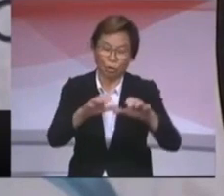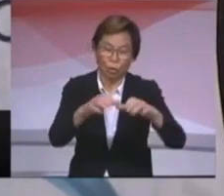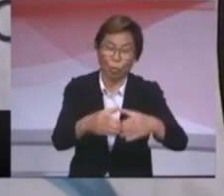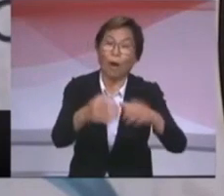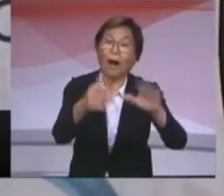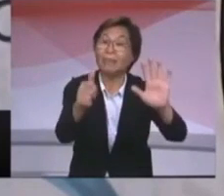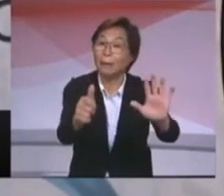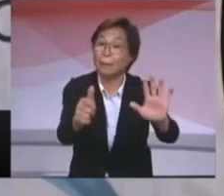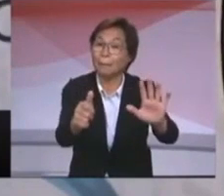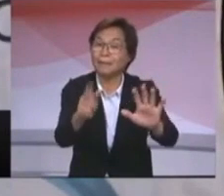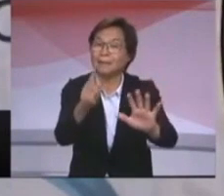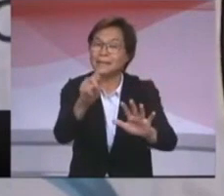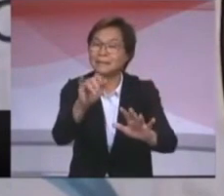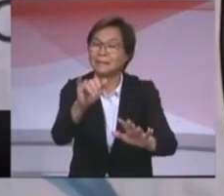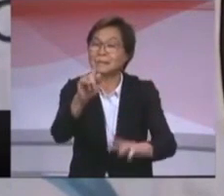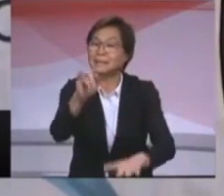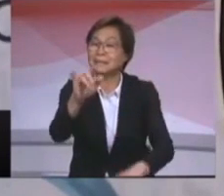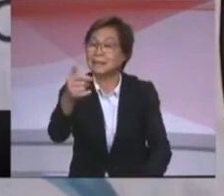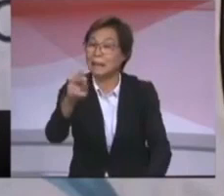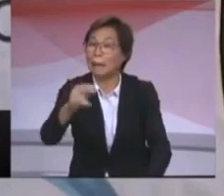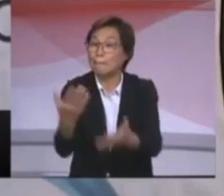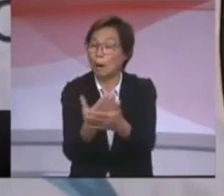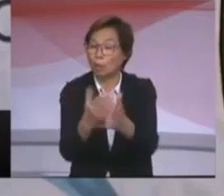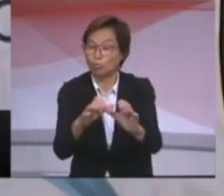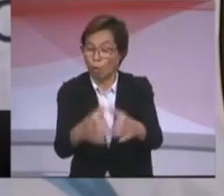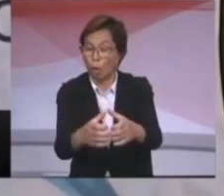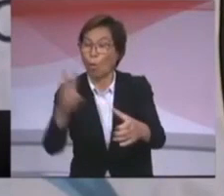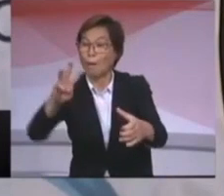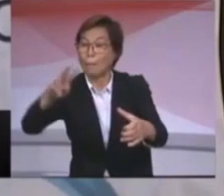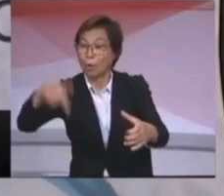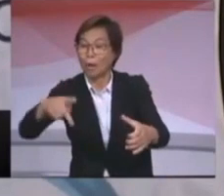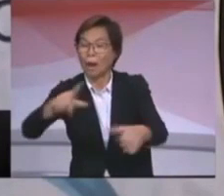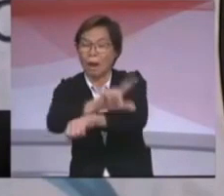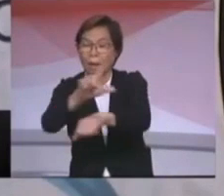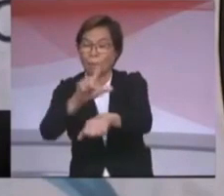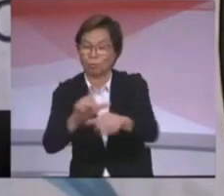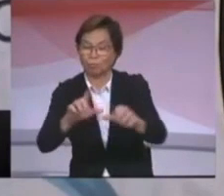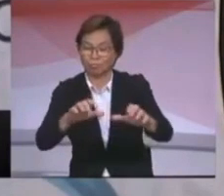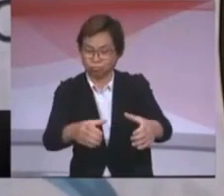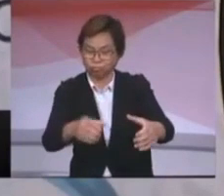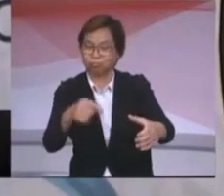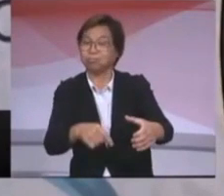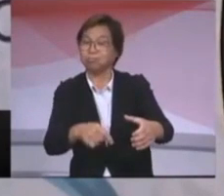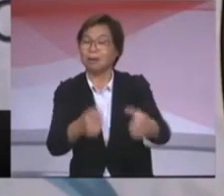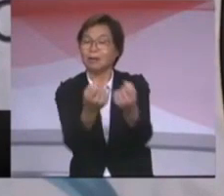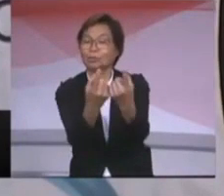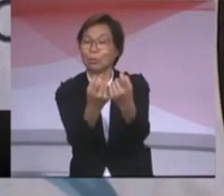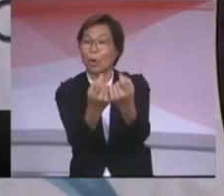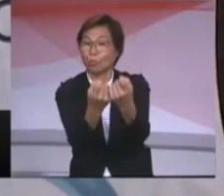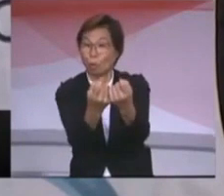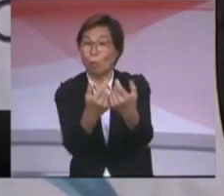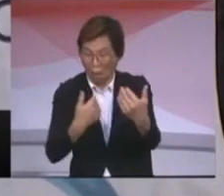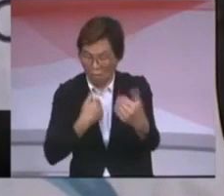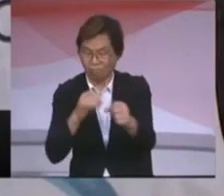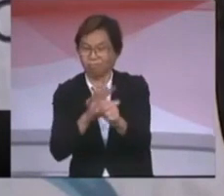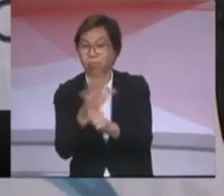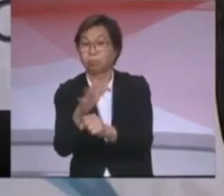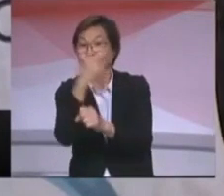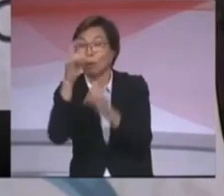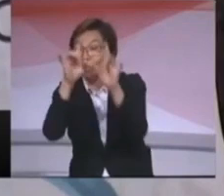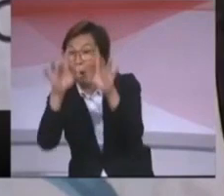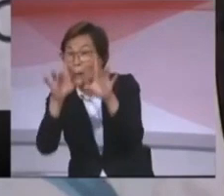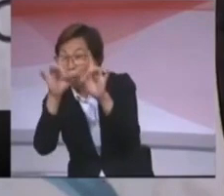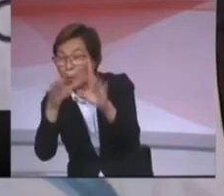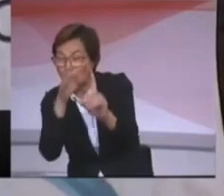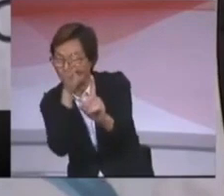keenam ialah kluster Titian. Kluster baru ini dikenal pasti di wilayah Persekutuan Labuan. Sebanyak 11 kes telah dikesan positif hasil